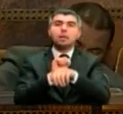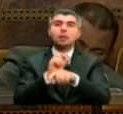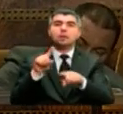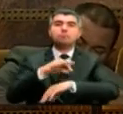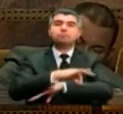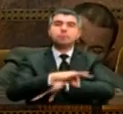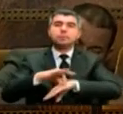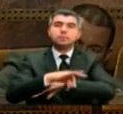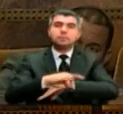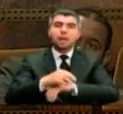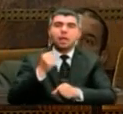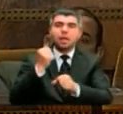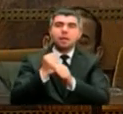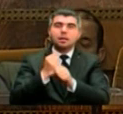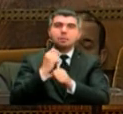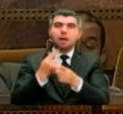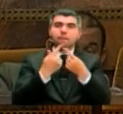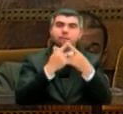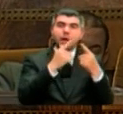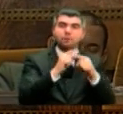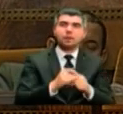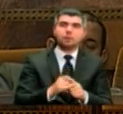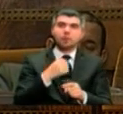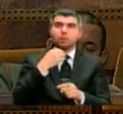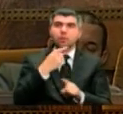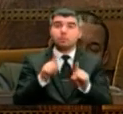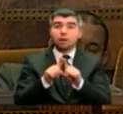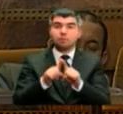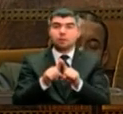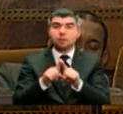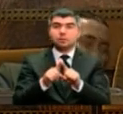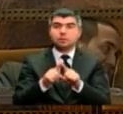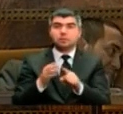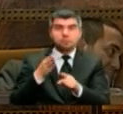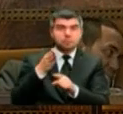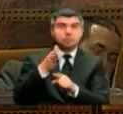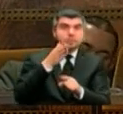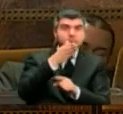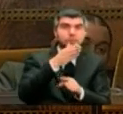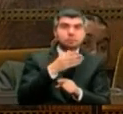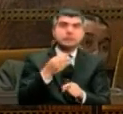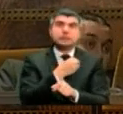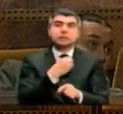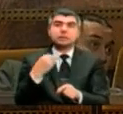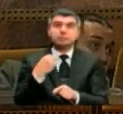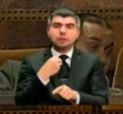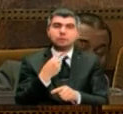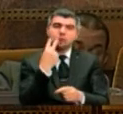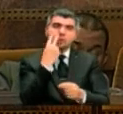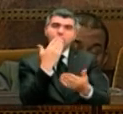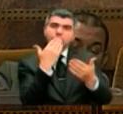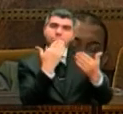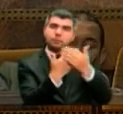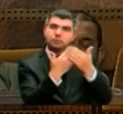العمومية تقوم بواحد القافلة طبية ظاهرها إنساني